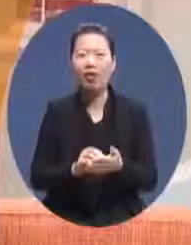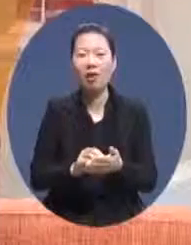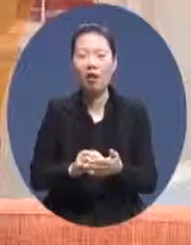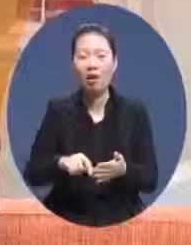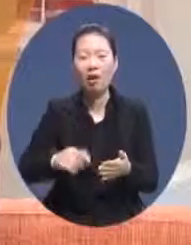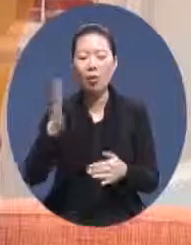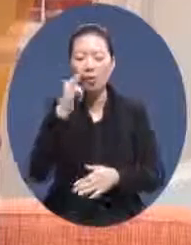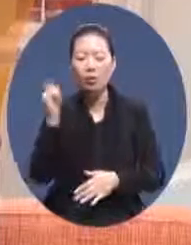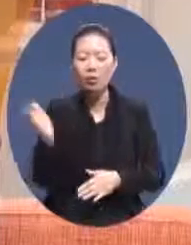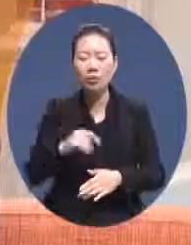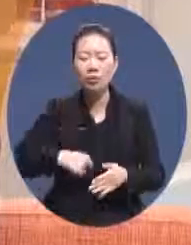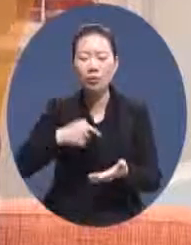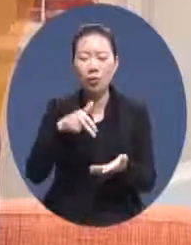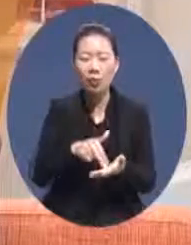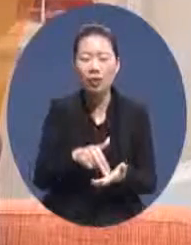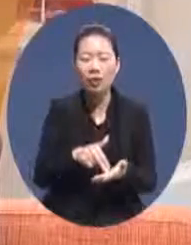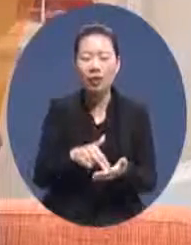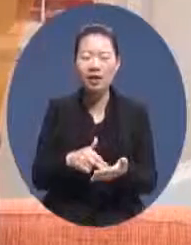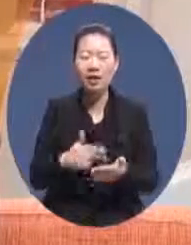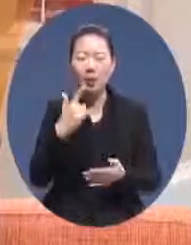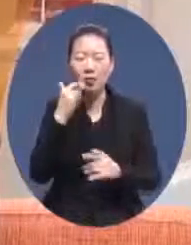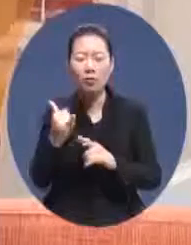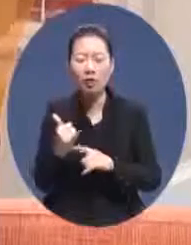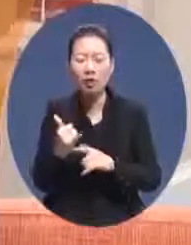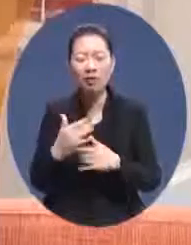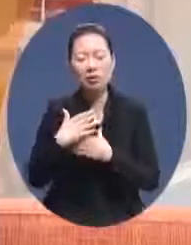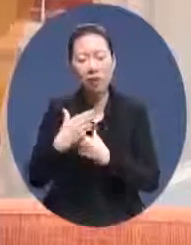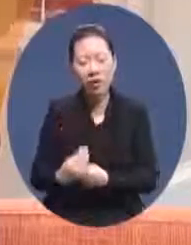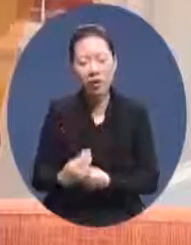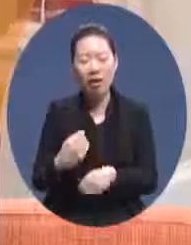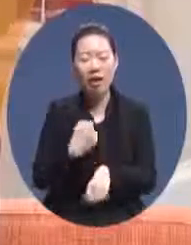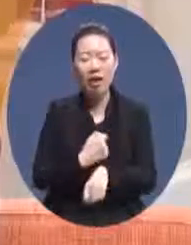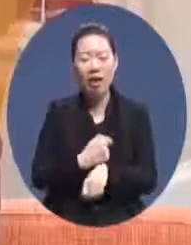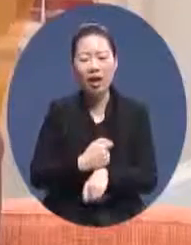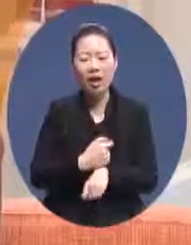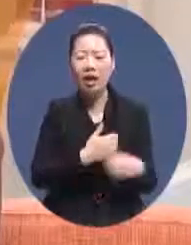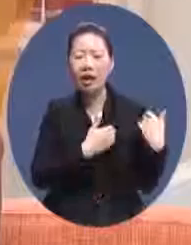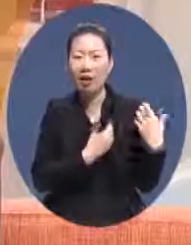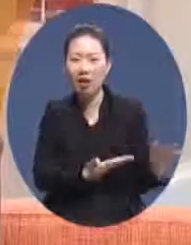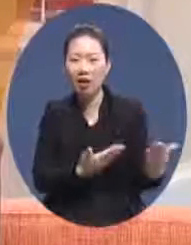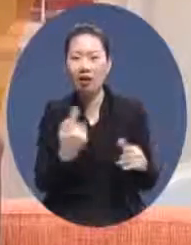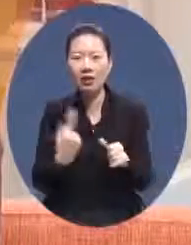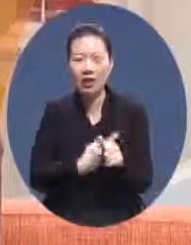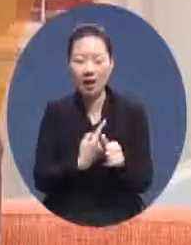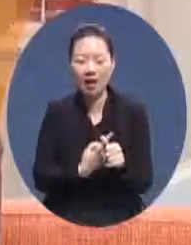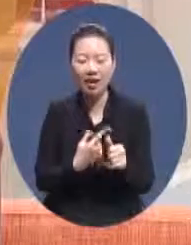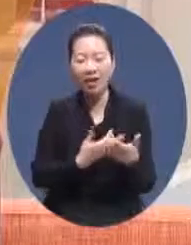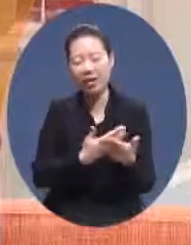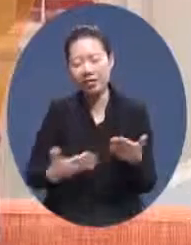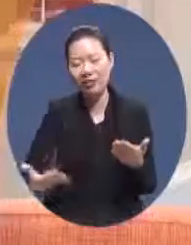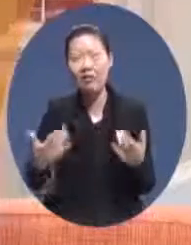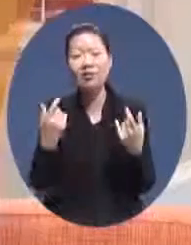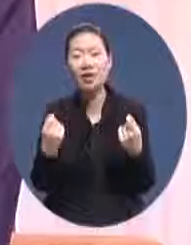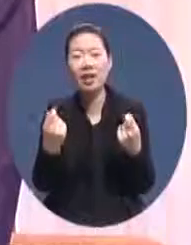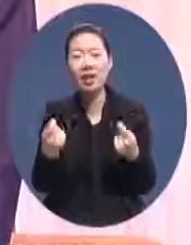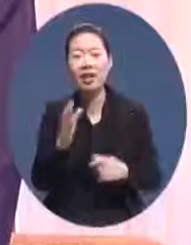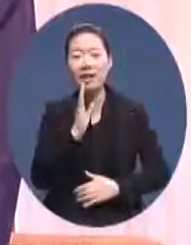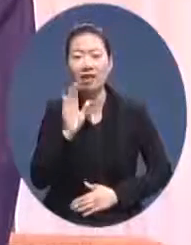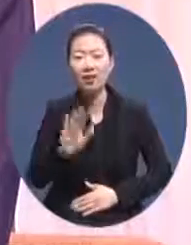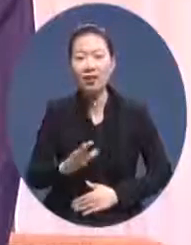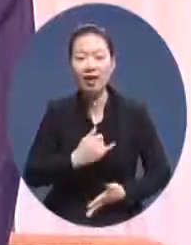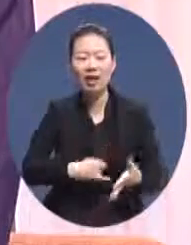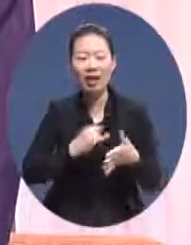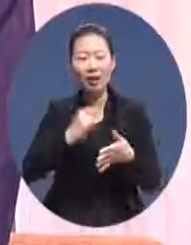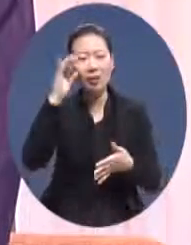부모로부터 독립을 해나가고 손이 덜 가고 부모가 좀 편해지고 이러는 것이 너무나 자연스러운 어떤 흐름 아니겠습니까? 네. 그런데 이제 이 아이